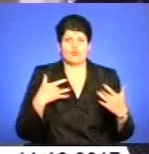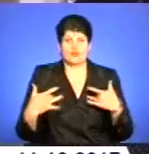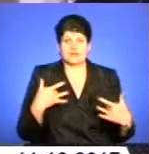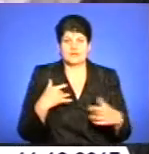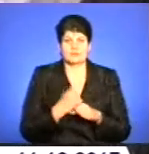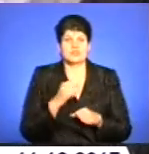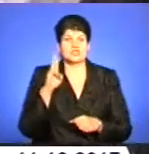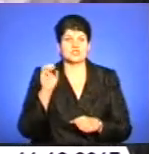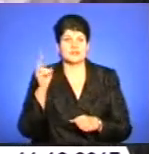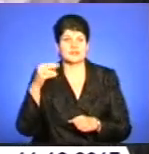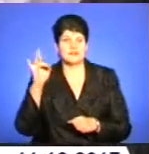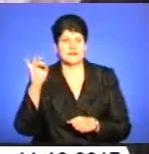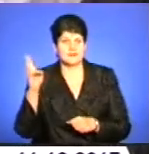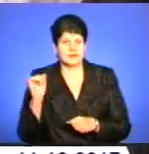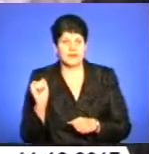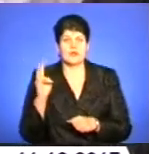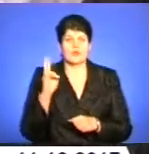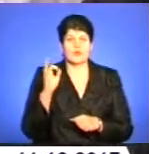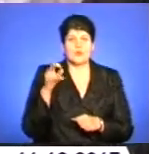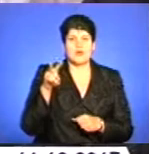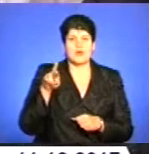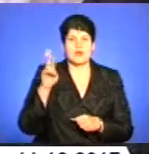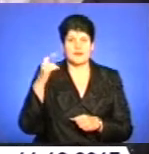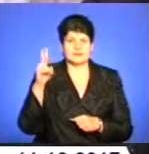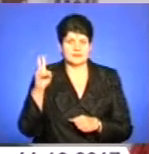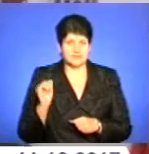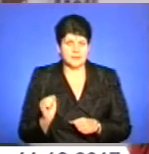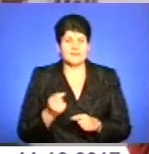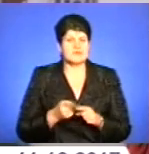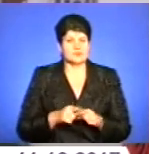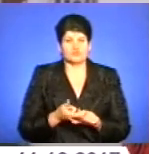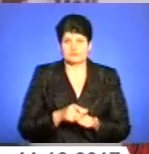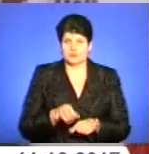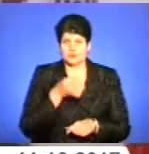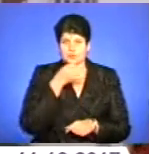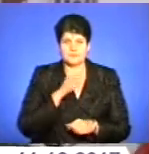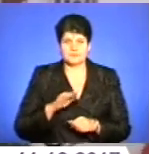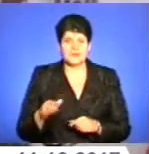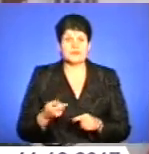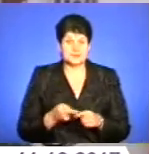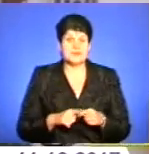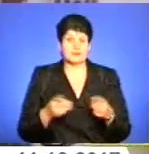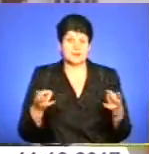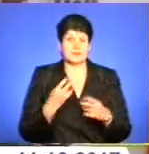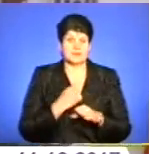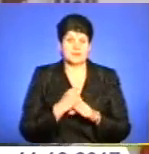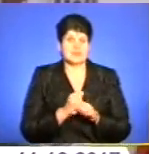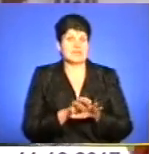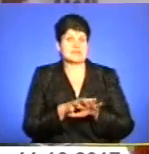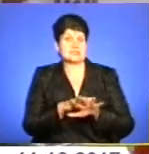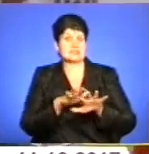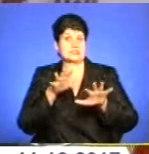щедрівки. Такий незвичний формат екзамену студентам дуже подобається. Звичайно, потрібно таке робити, тому що зала